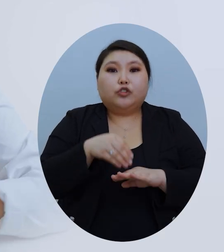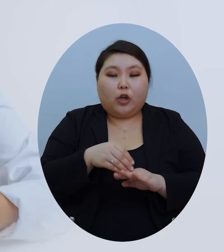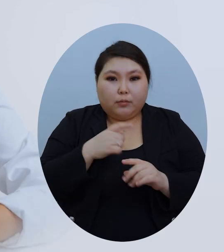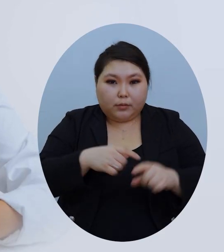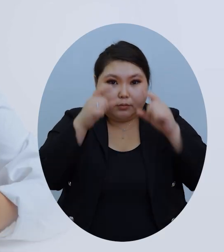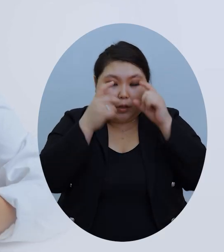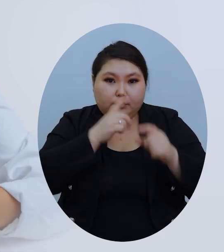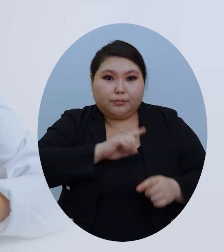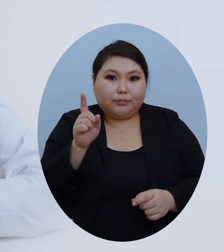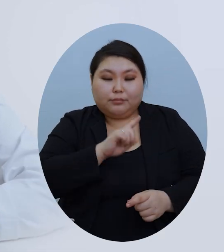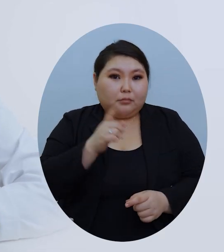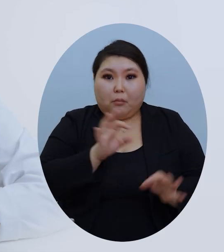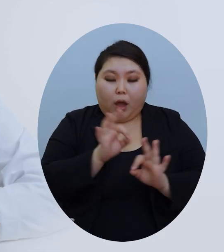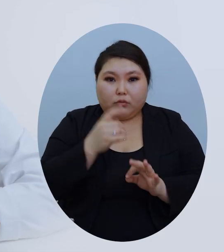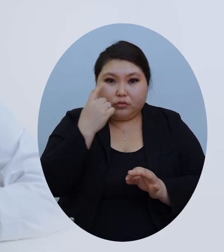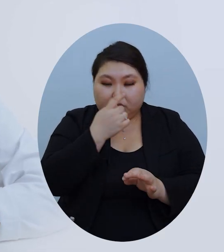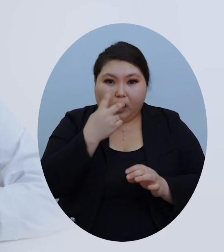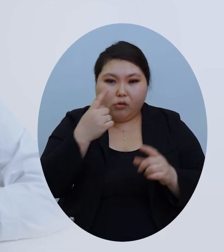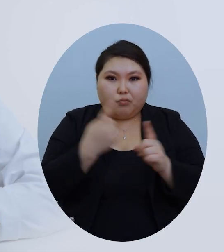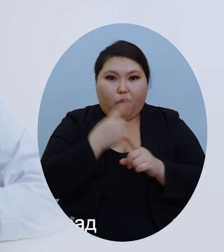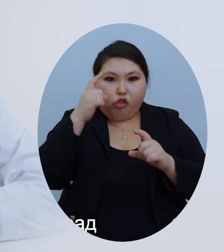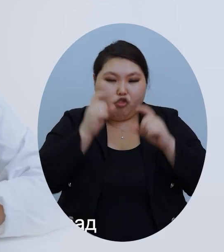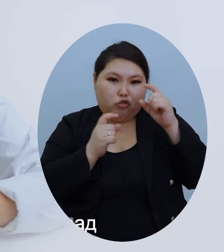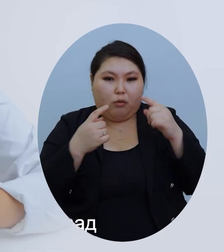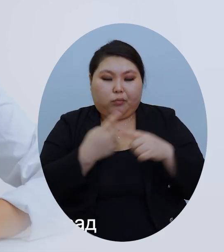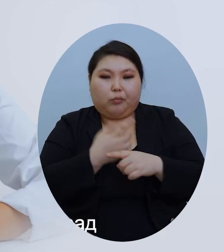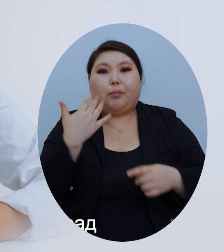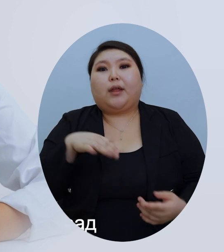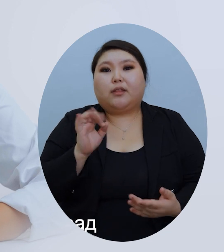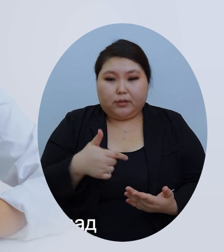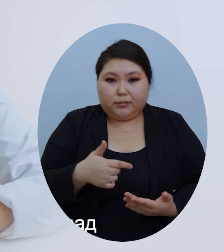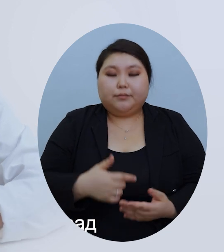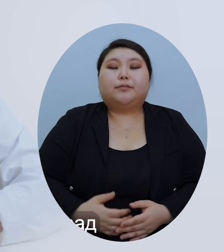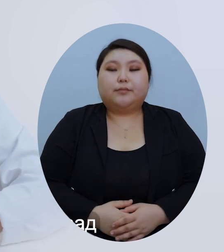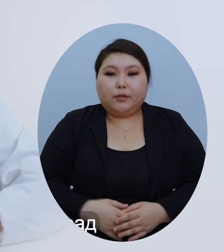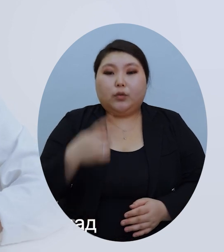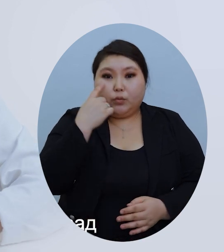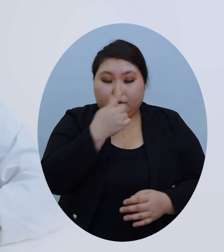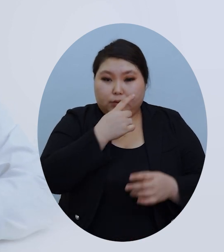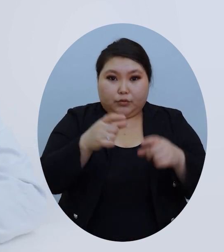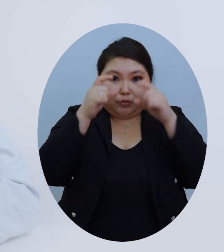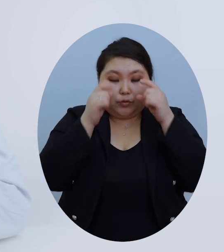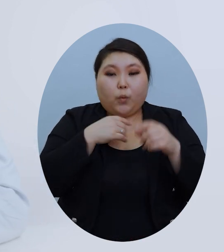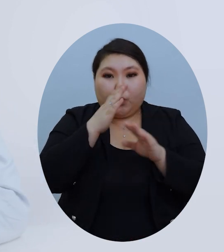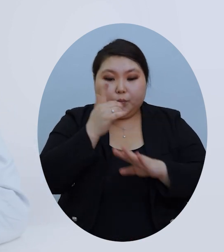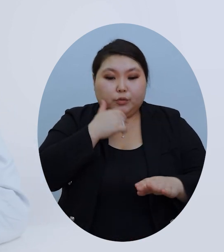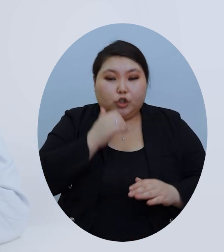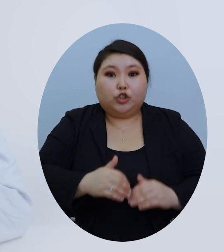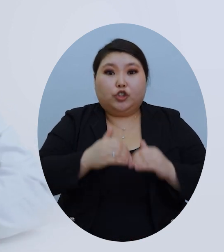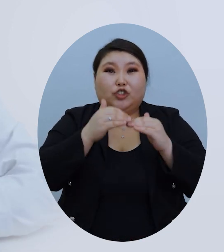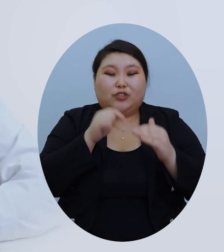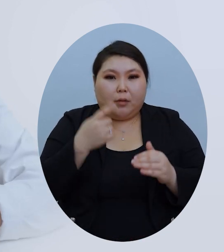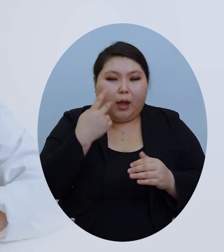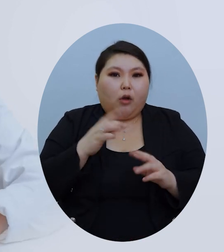болоод шил нь хэмжээ нь өөрчлөгдсөн байх боломжтой байдаг. Нүдний шилний хэмжээ хүүхдийн биеийн өсөлтийг дагаад байнга өөрчлөгддөг